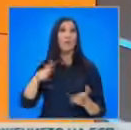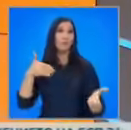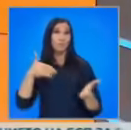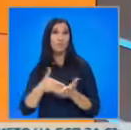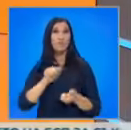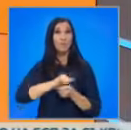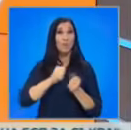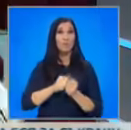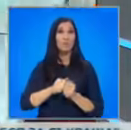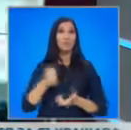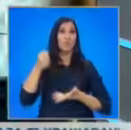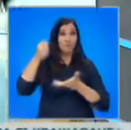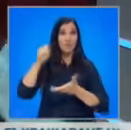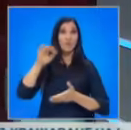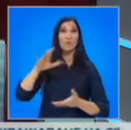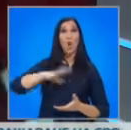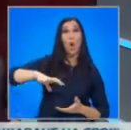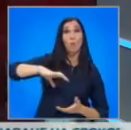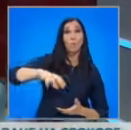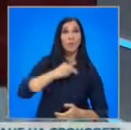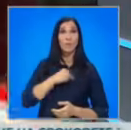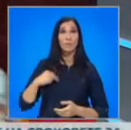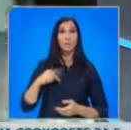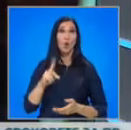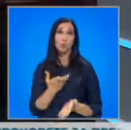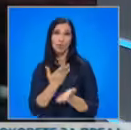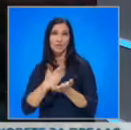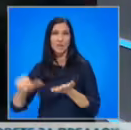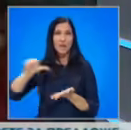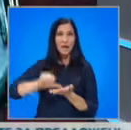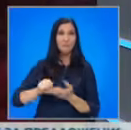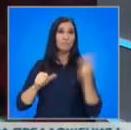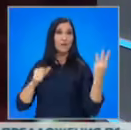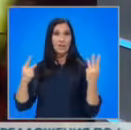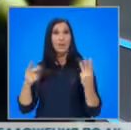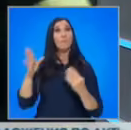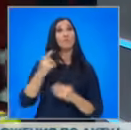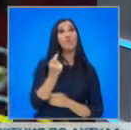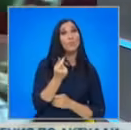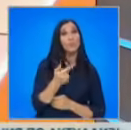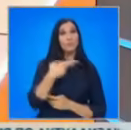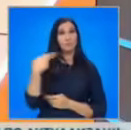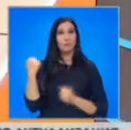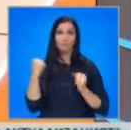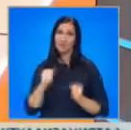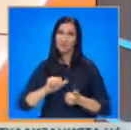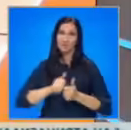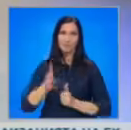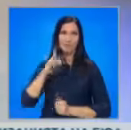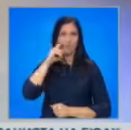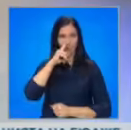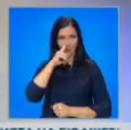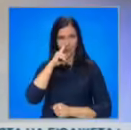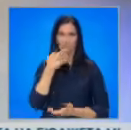за трофея ще бъде отборът на Полша, който отстрани Иран след 3 на 1. Но повече подробности по тази тема очаквайте в спорта след